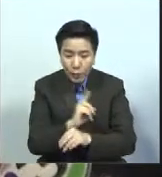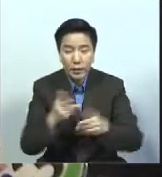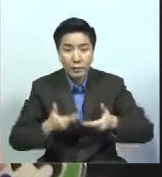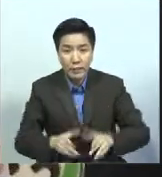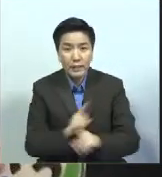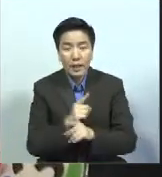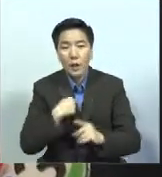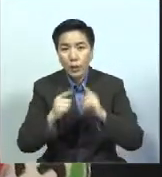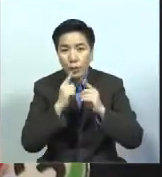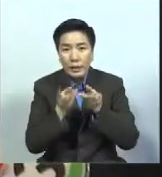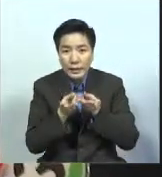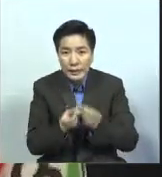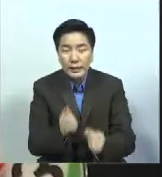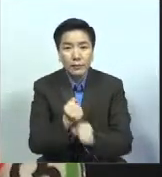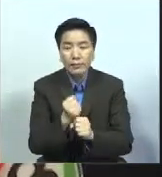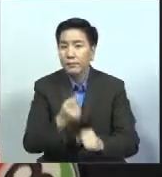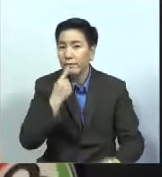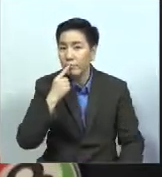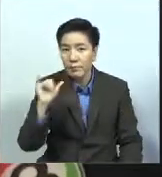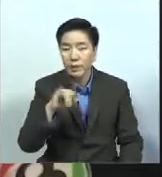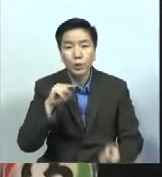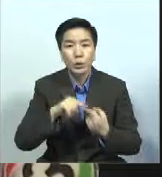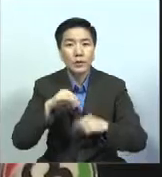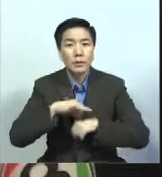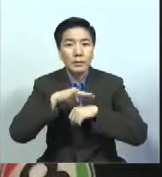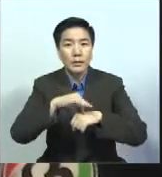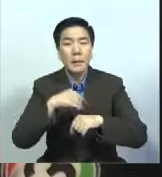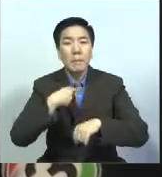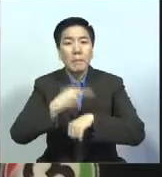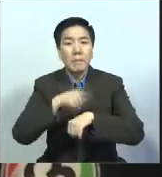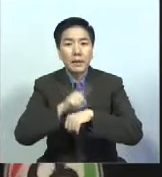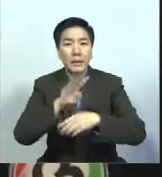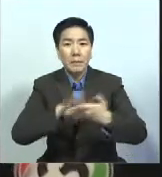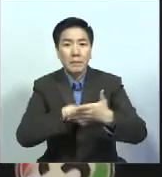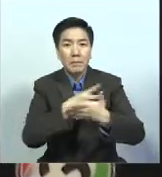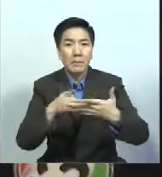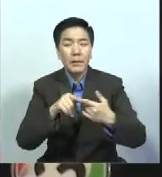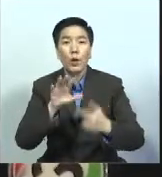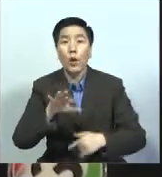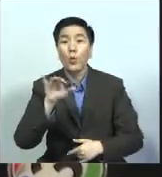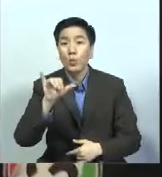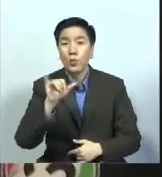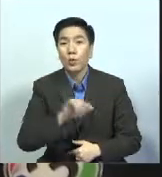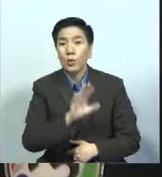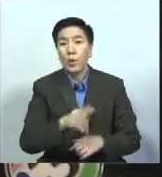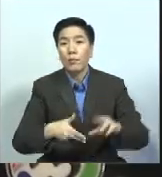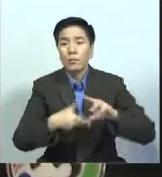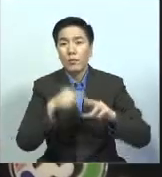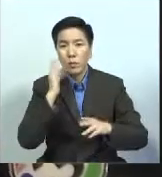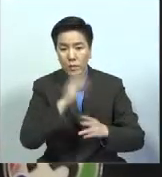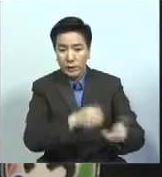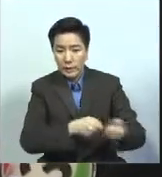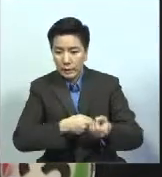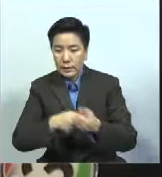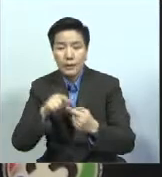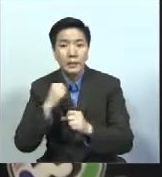แต่ก็ยังไม่ได้มีการพูดคุยในส่วนของการทำงานในตำแหน่งประธานยุทธศาสตร์พรรคส่วนการพิจารณาให้ส.ส.เหล่านี้มาช่วยทำงานท